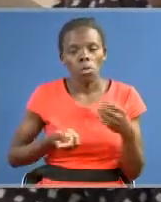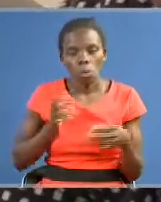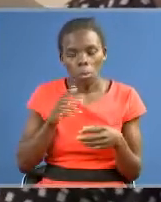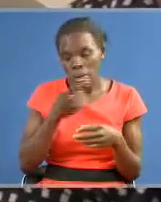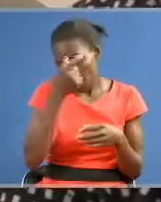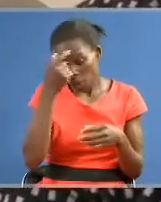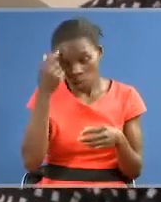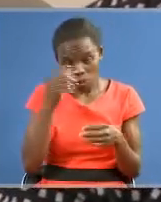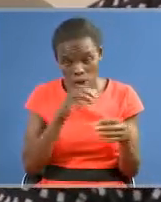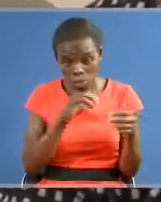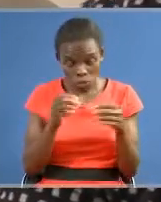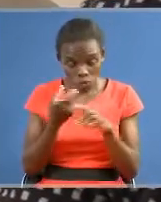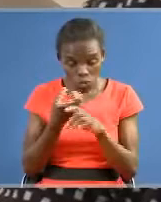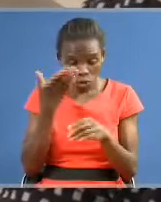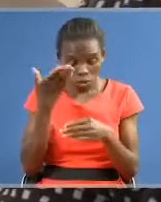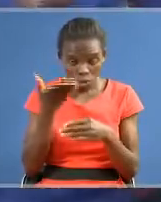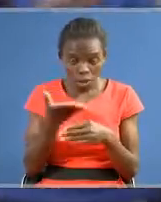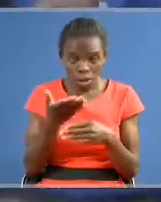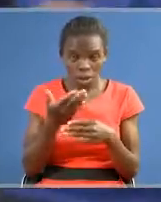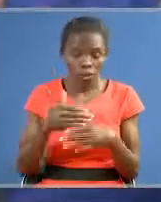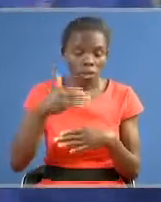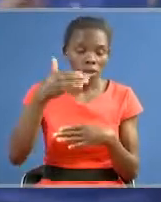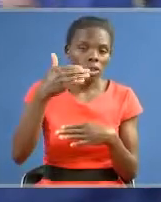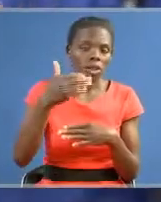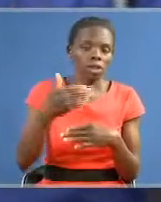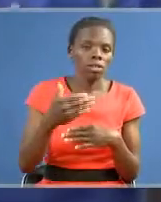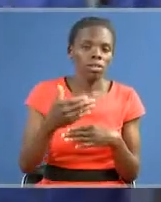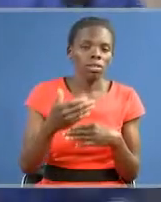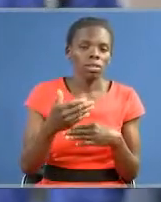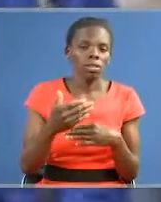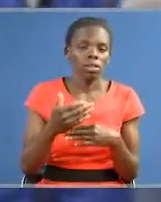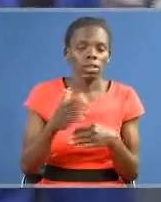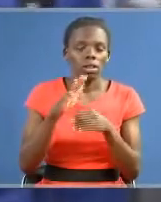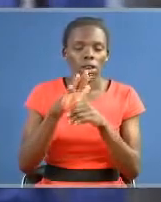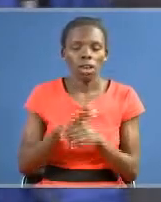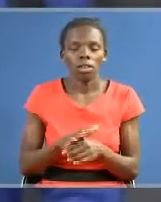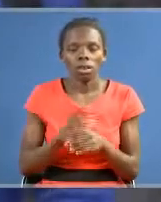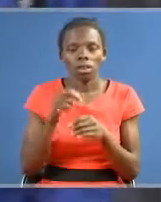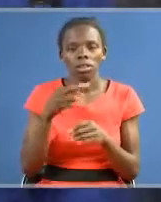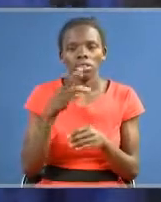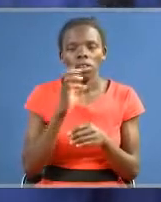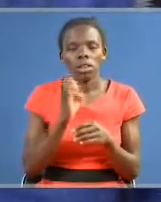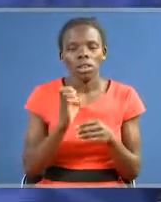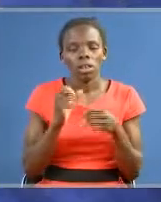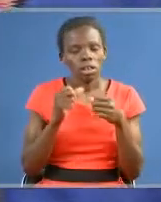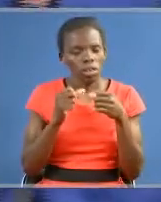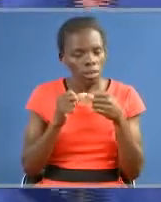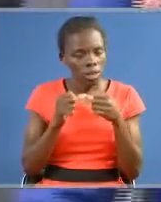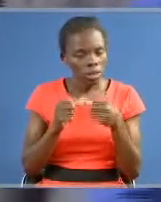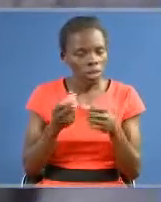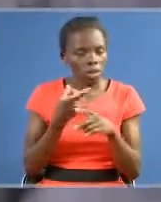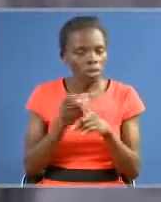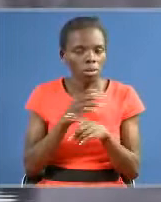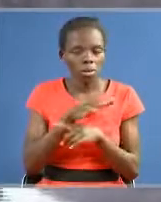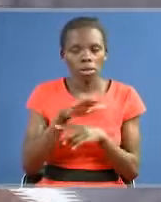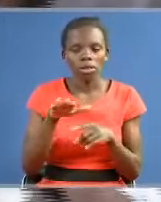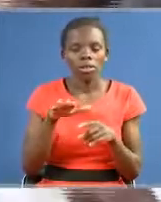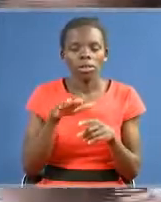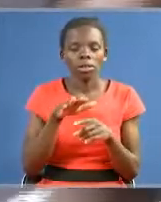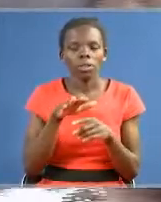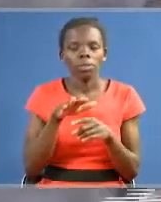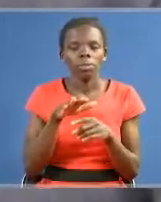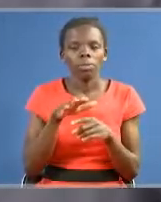we shall move from here to the next. Ukuvisa vya dhuluma za kijinsia vikuwa vimesheni katika sehemu mbalimbali hapa